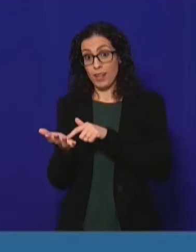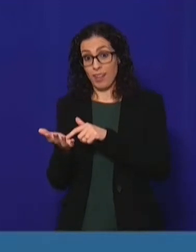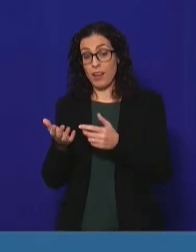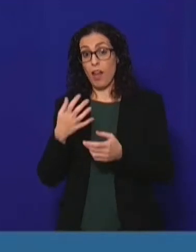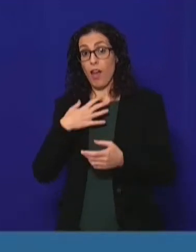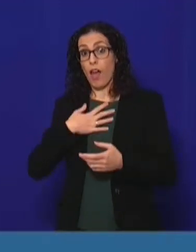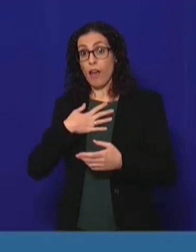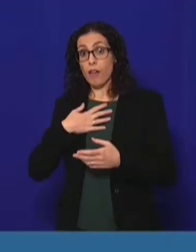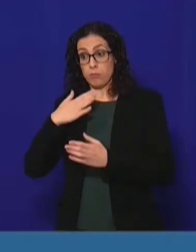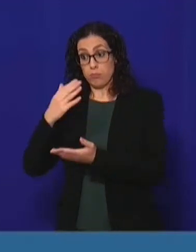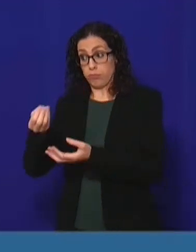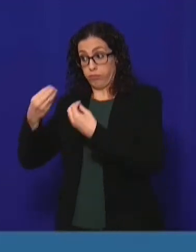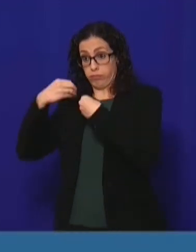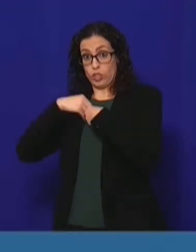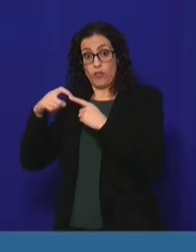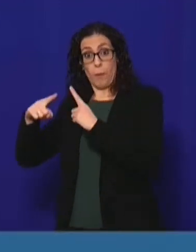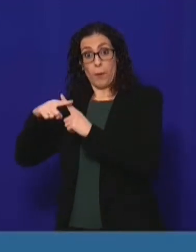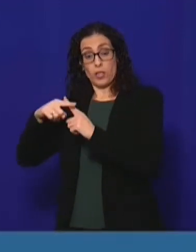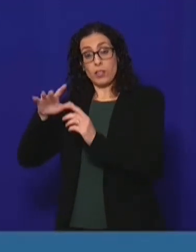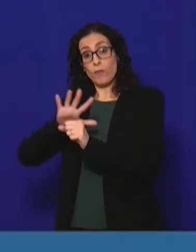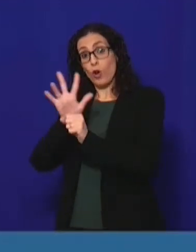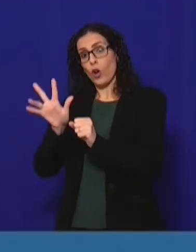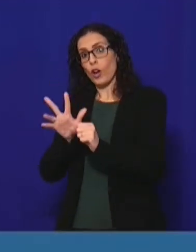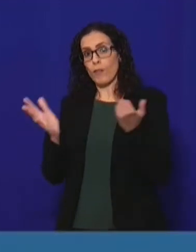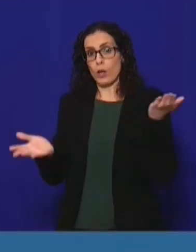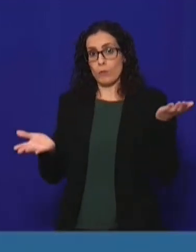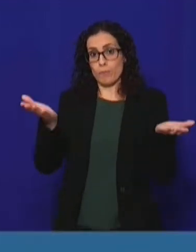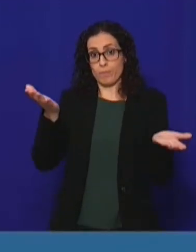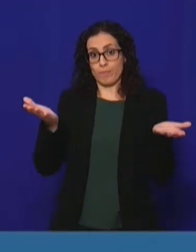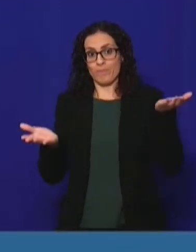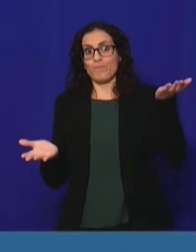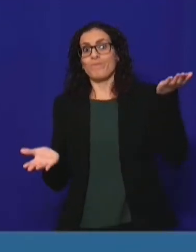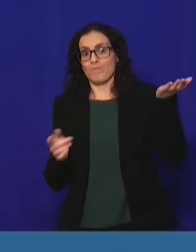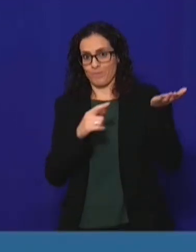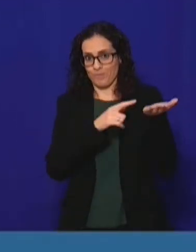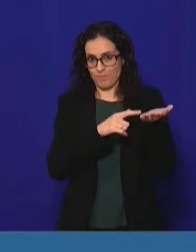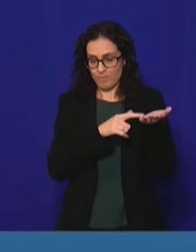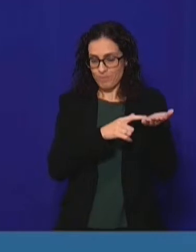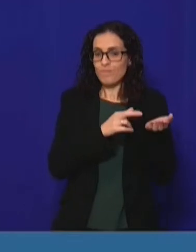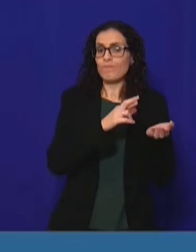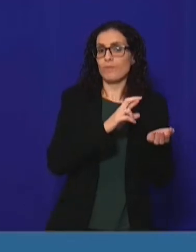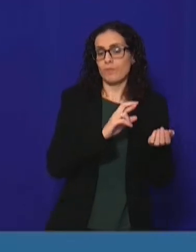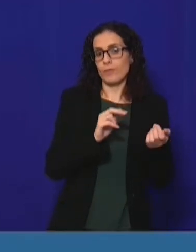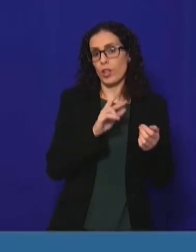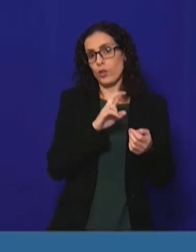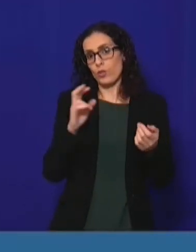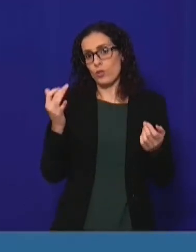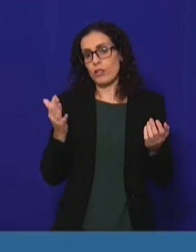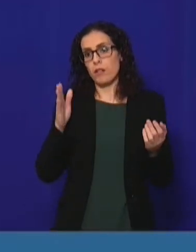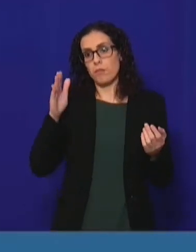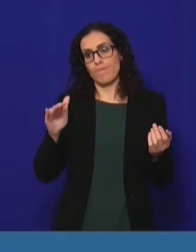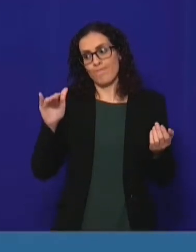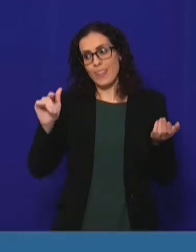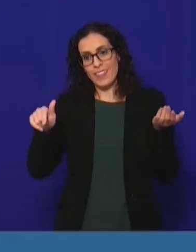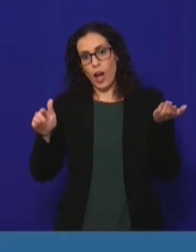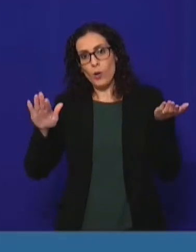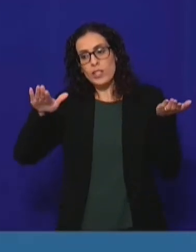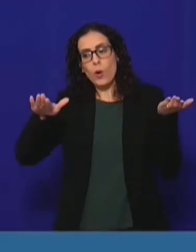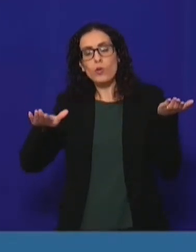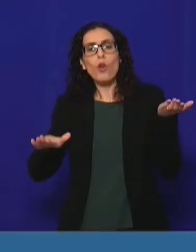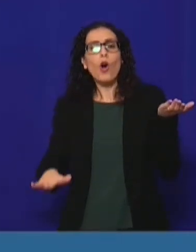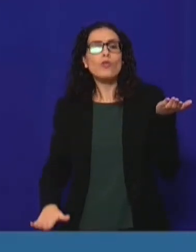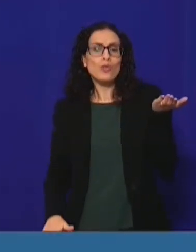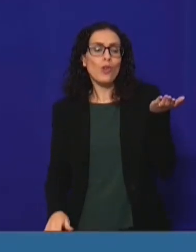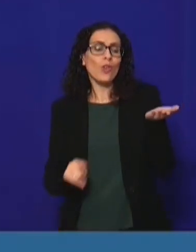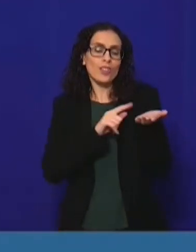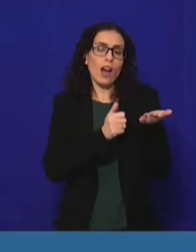propju tieħu l-COVID, ir-riżultati tan nies li għandna l-isptar u r-riżultati tal-imwiet li għandna jistgħu propju jtuna